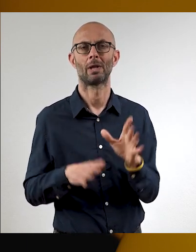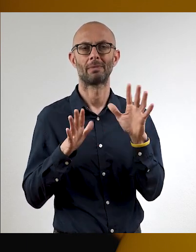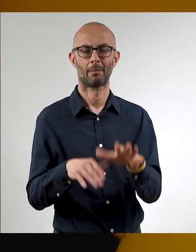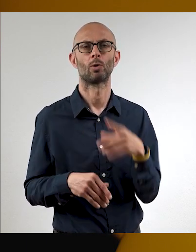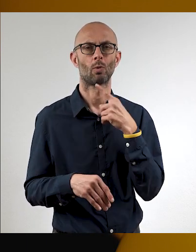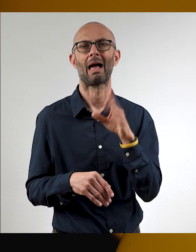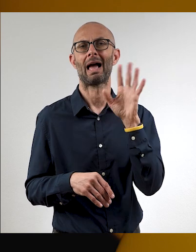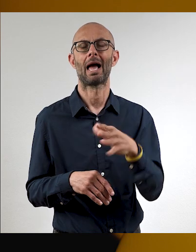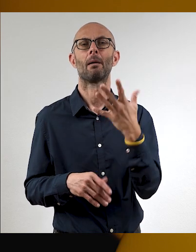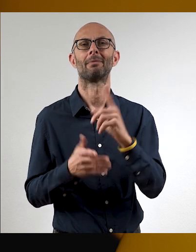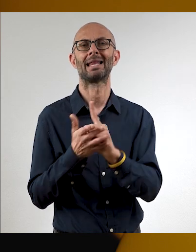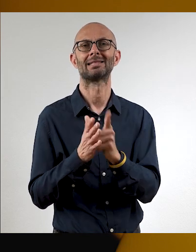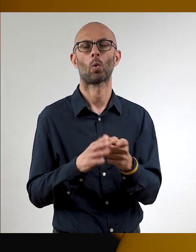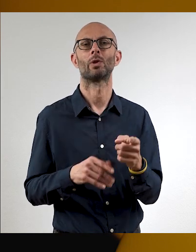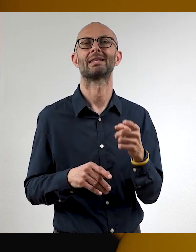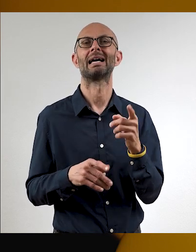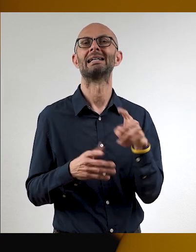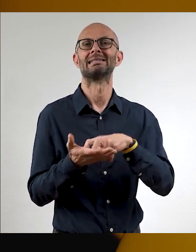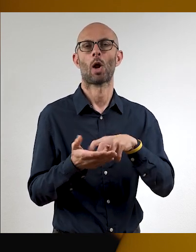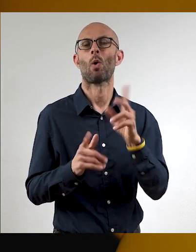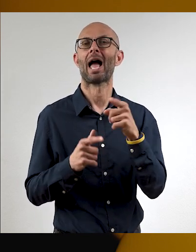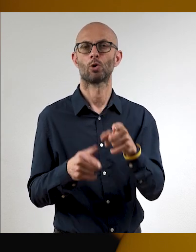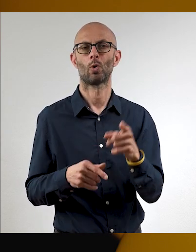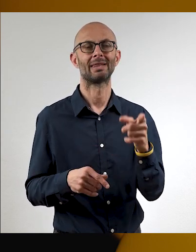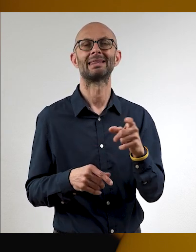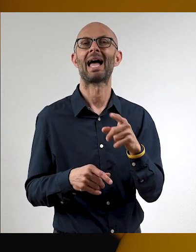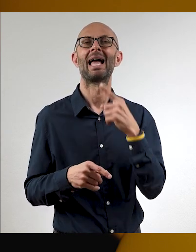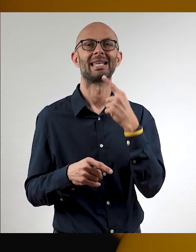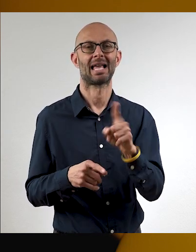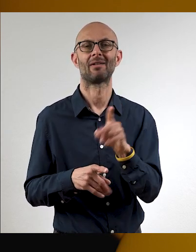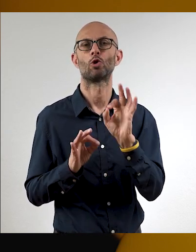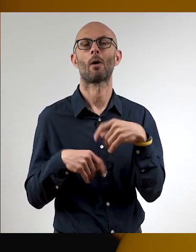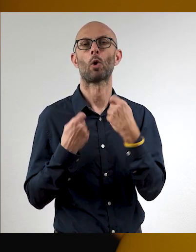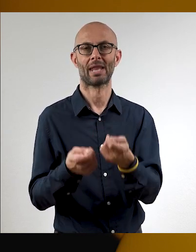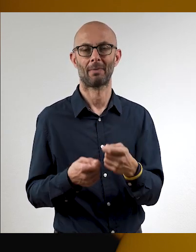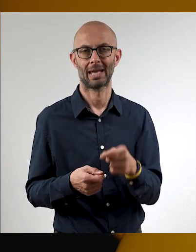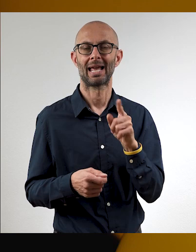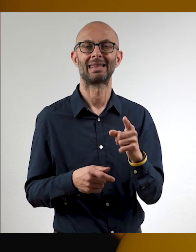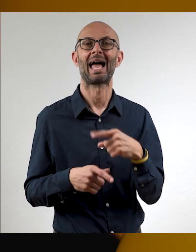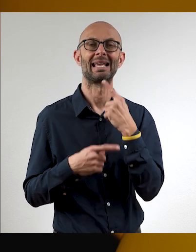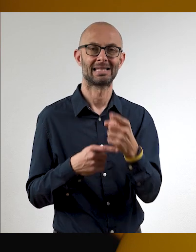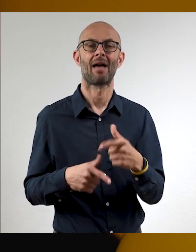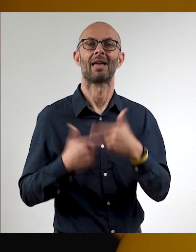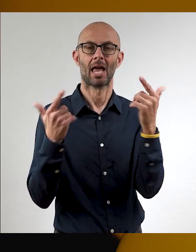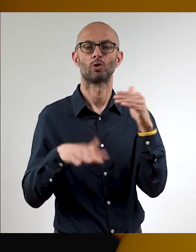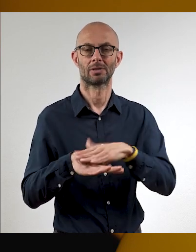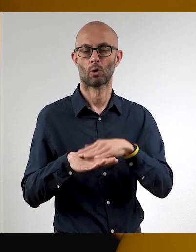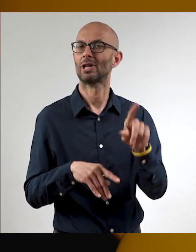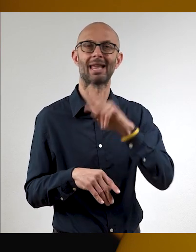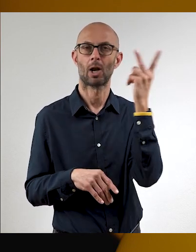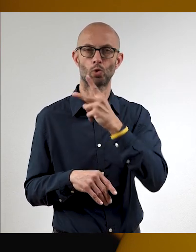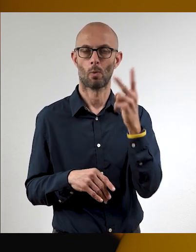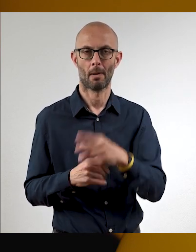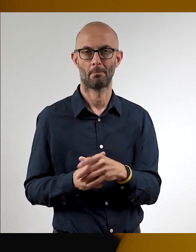napadu, 5 sekund strahu, kaj pa je to. Ta izjava ni dobronamerna, ne? Ta izjava jasno sporoča, da ne